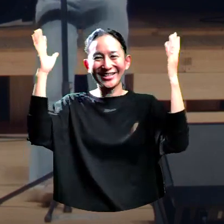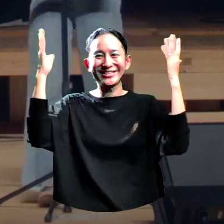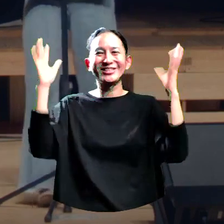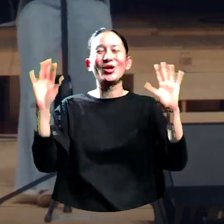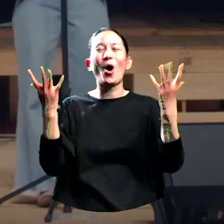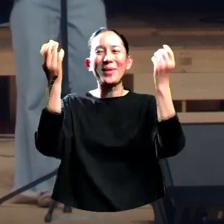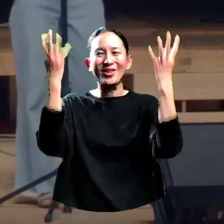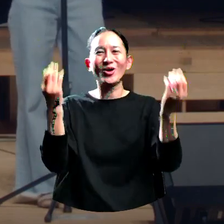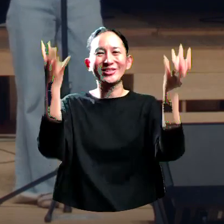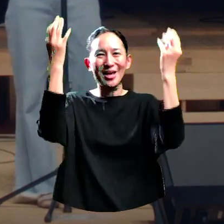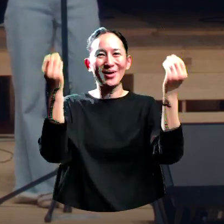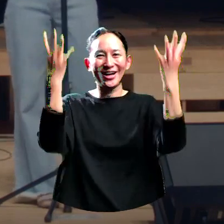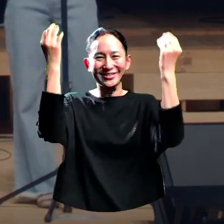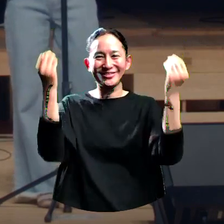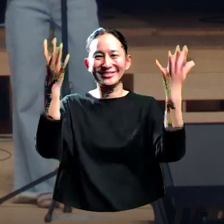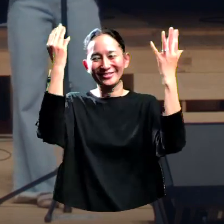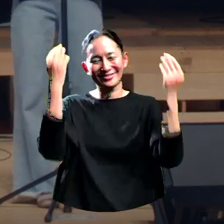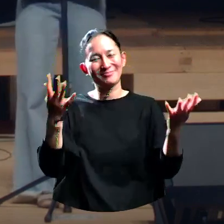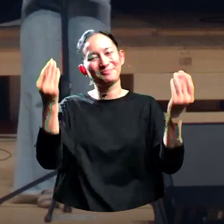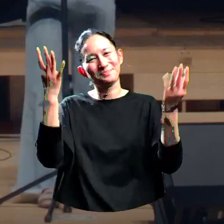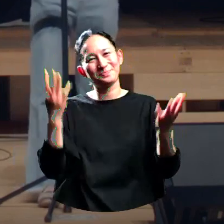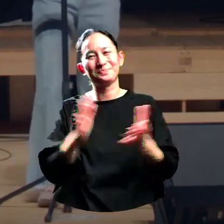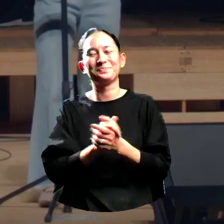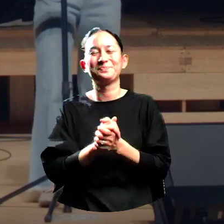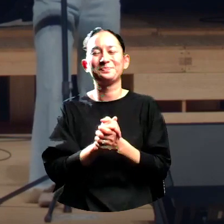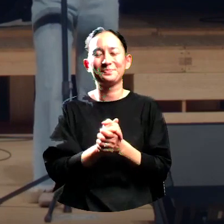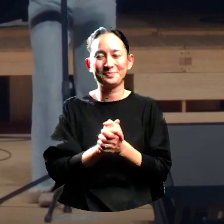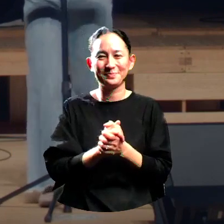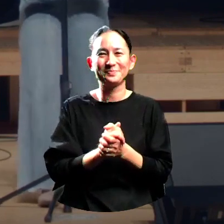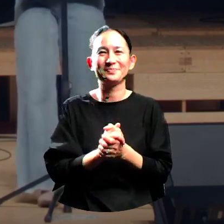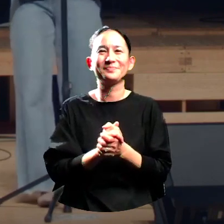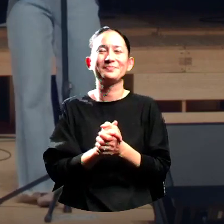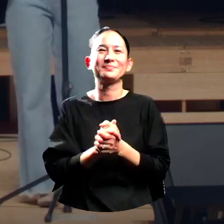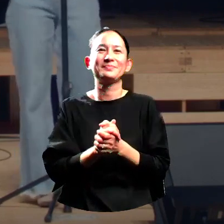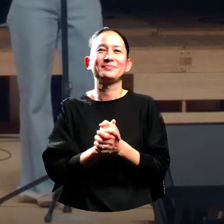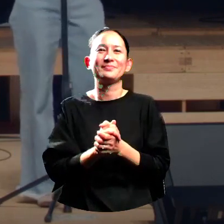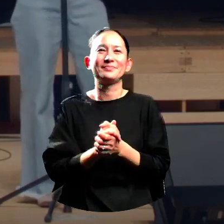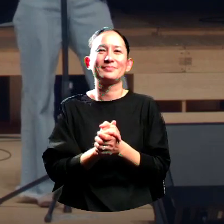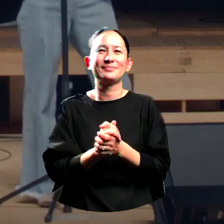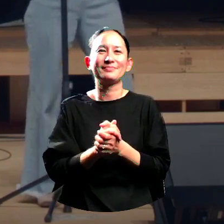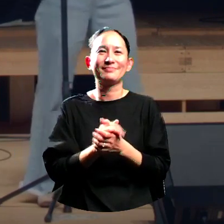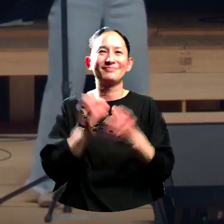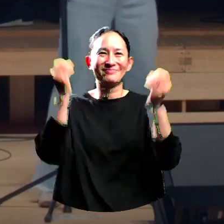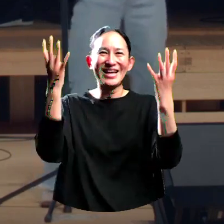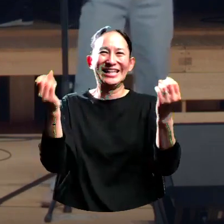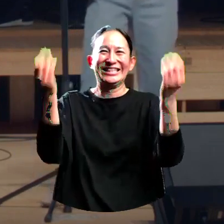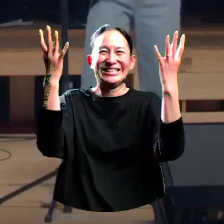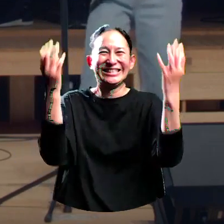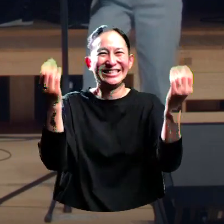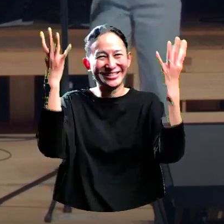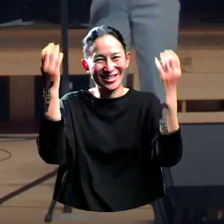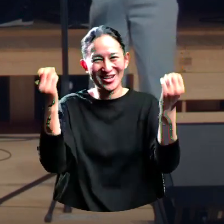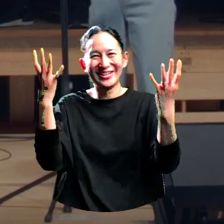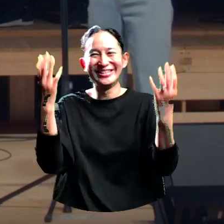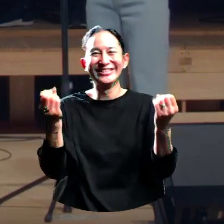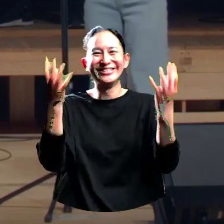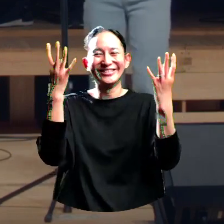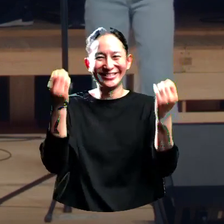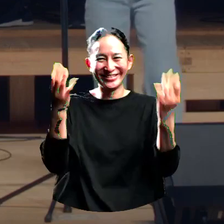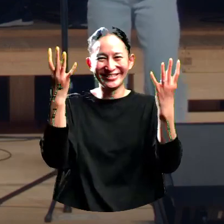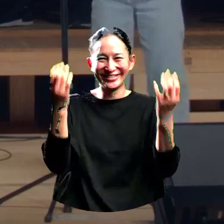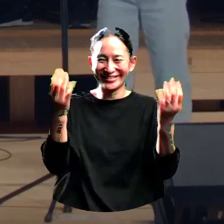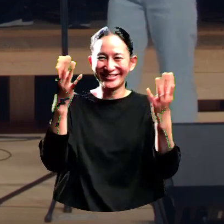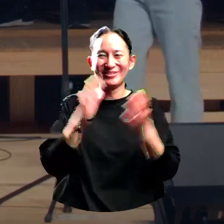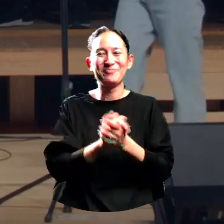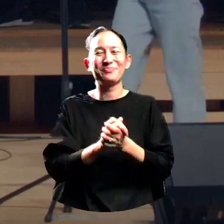personal Savior for the first time today, congratulations. Amen. Congratulations. これ手話でおめでとうね、は